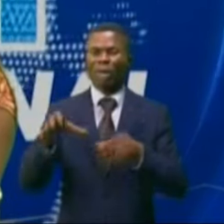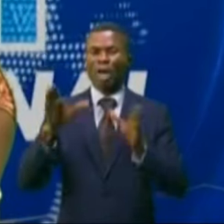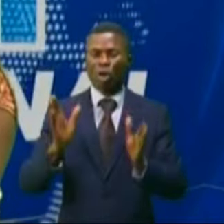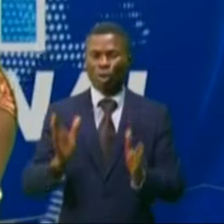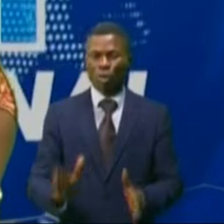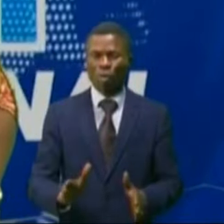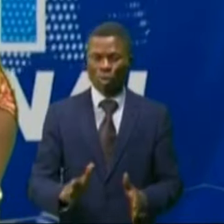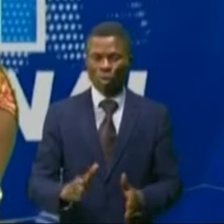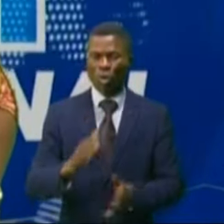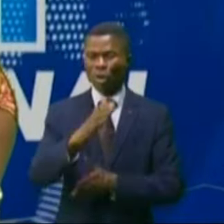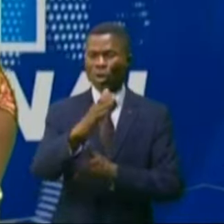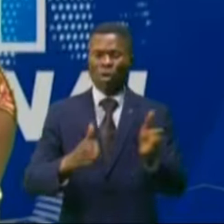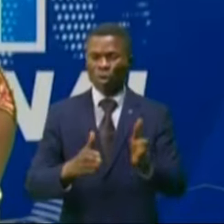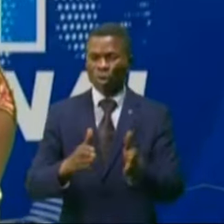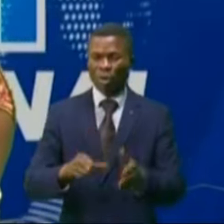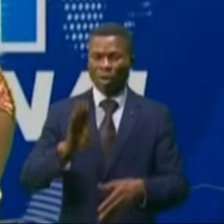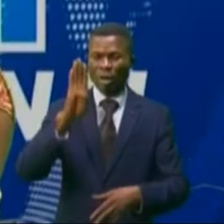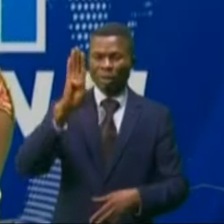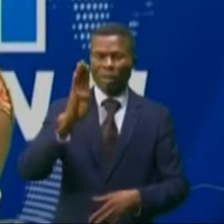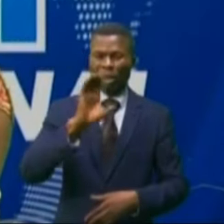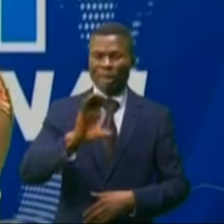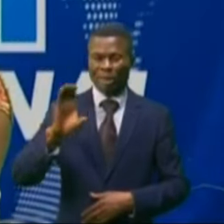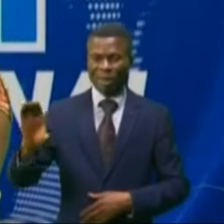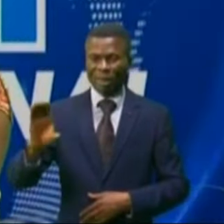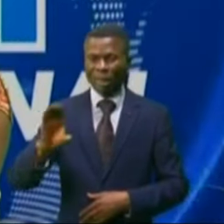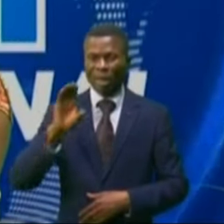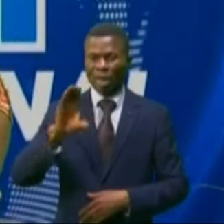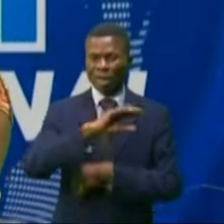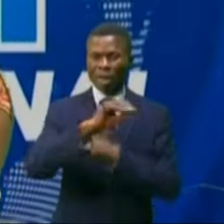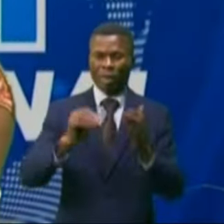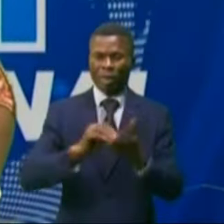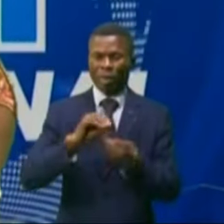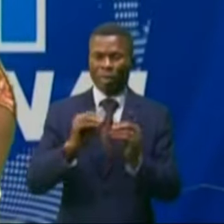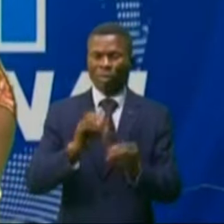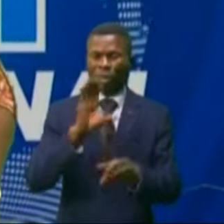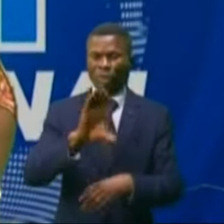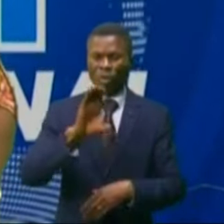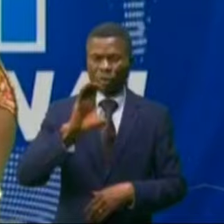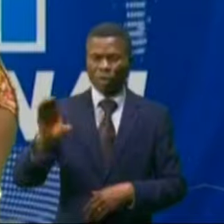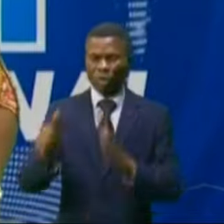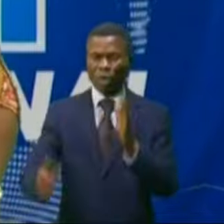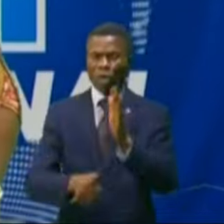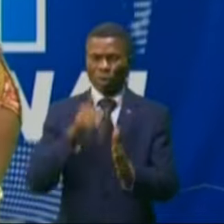au compte courant de la BCC numéro CC